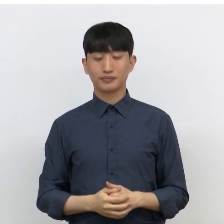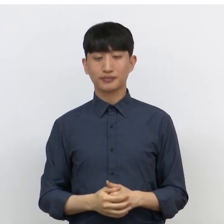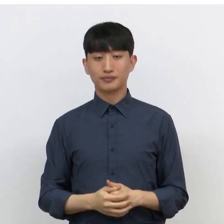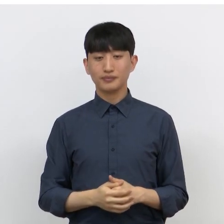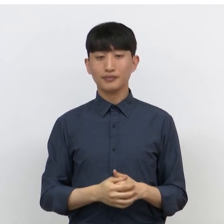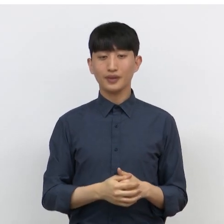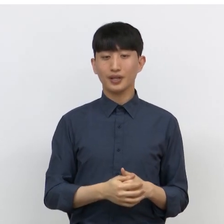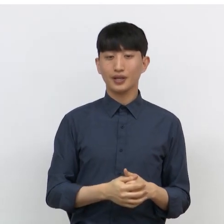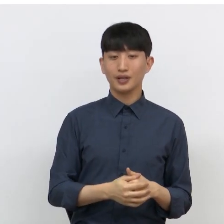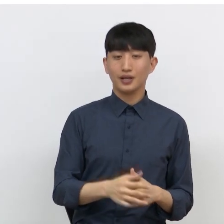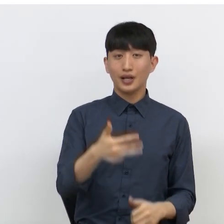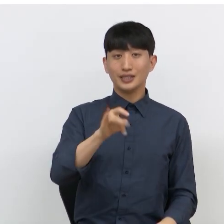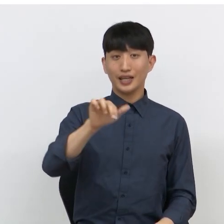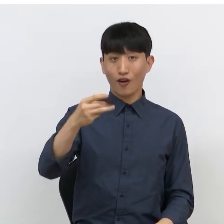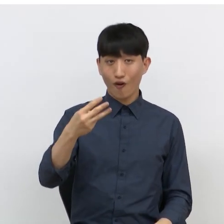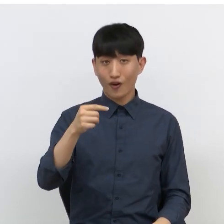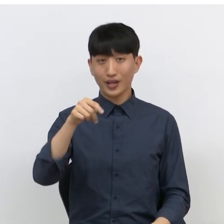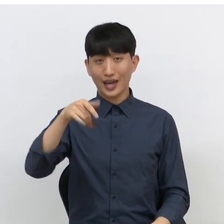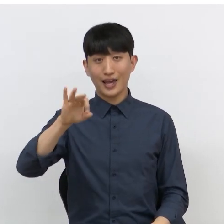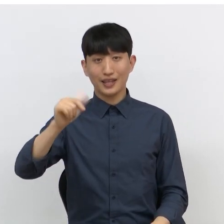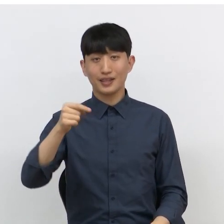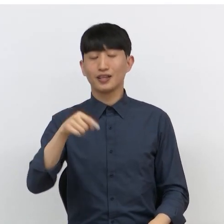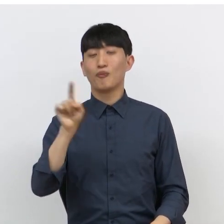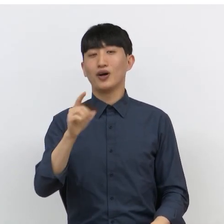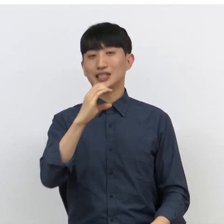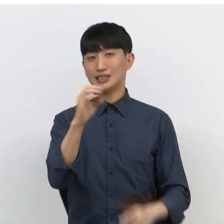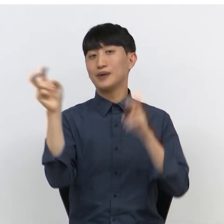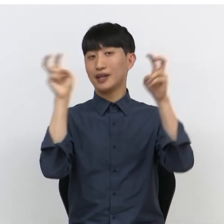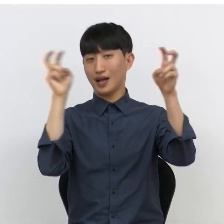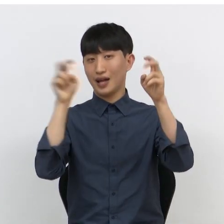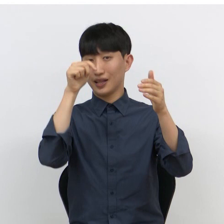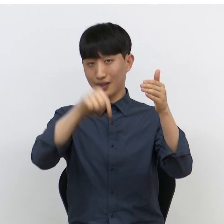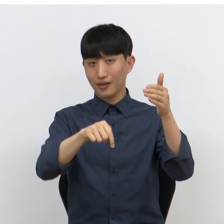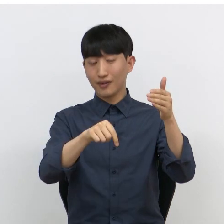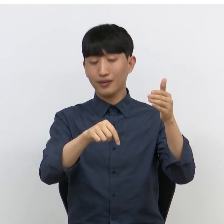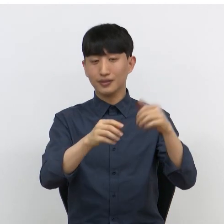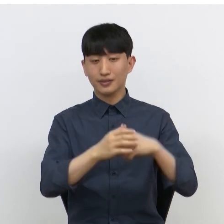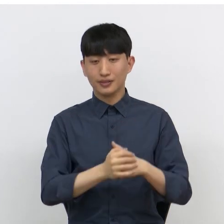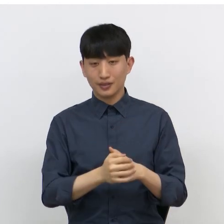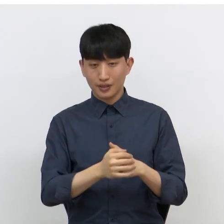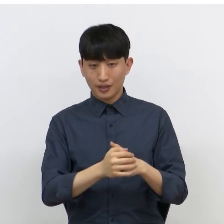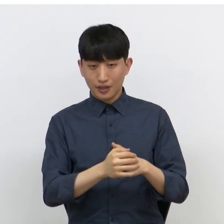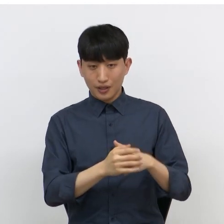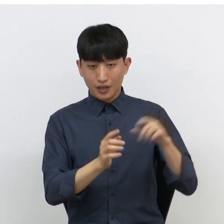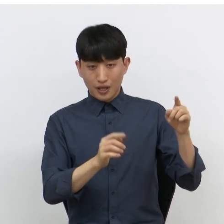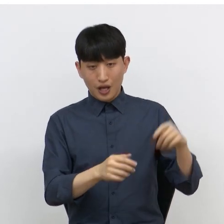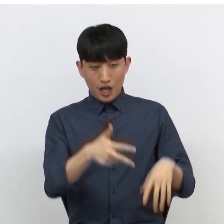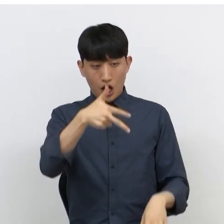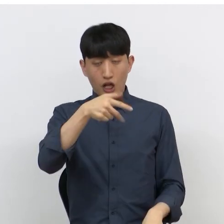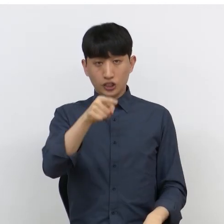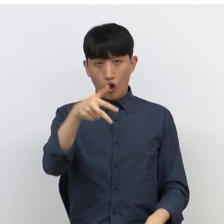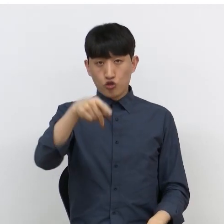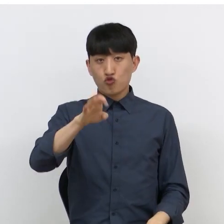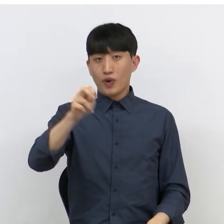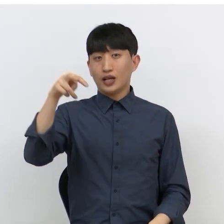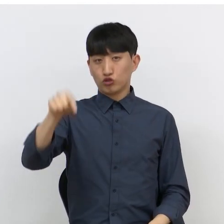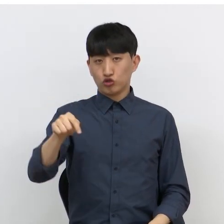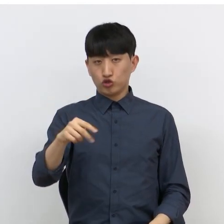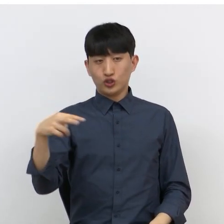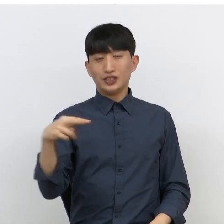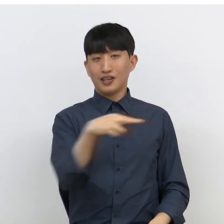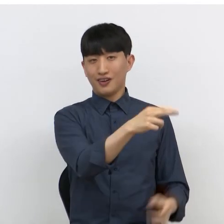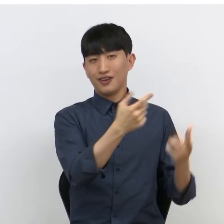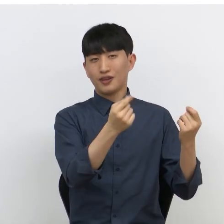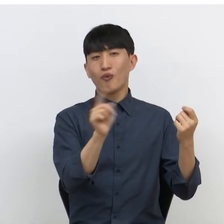채널 게인은 이제 코클리아에서 있는 건데, 자, 이 첫 번째 위에 있는 것은 저주파수 쪽을 자른 거죠. 자, 이것은 너무